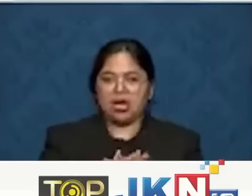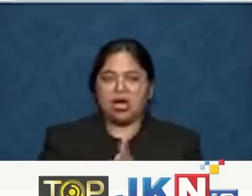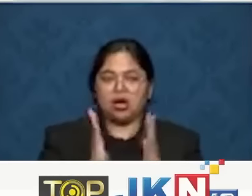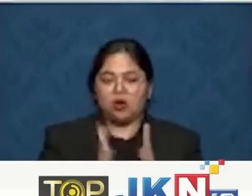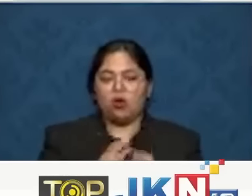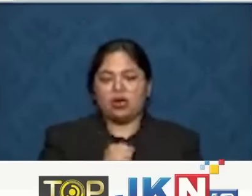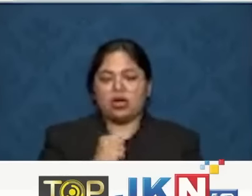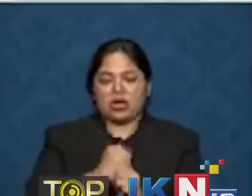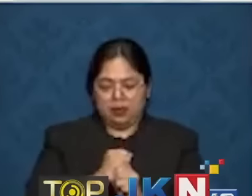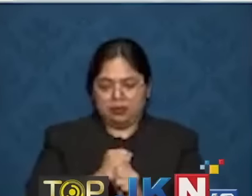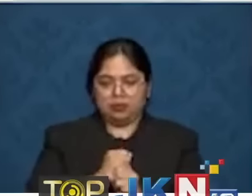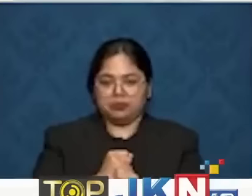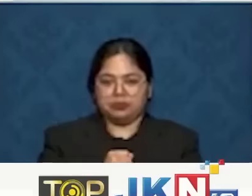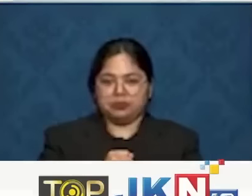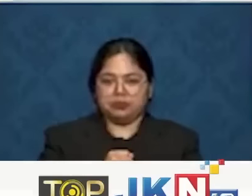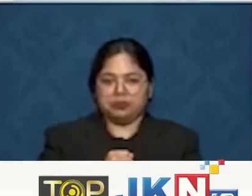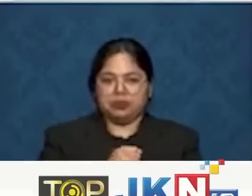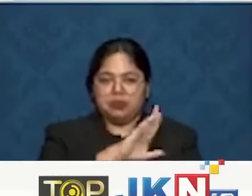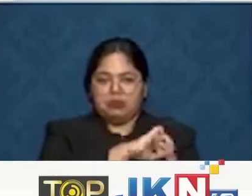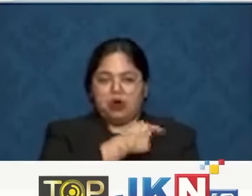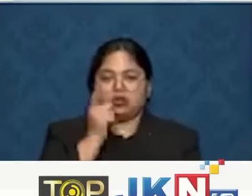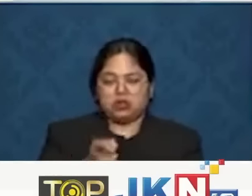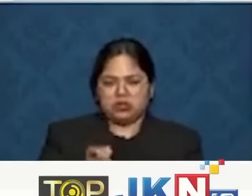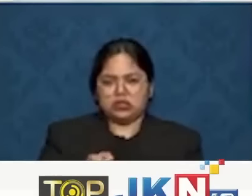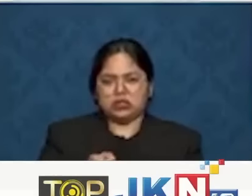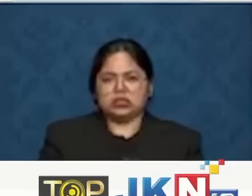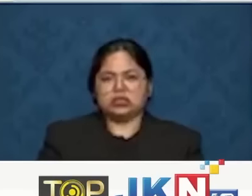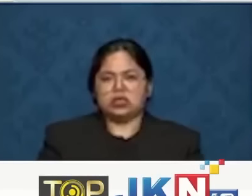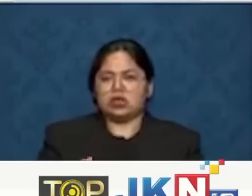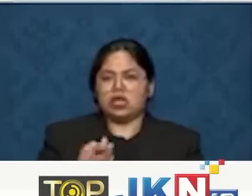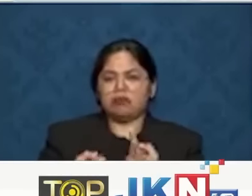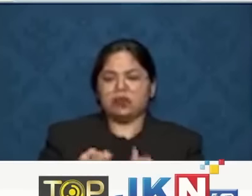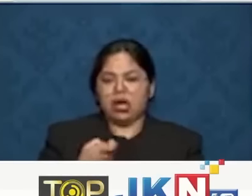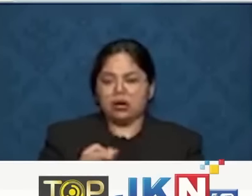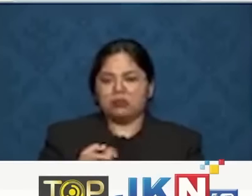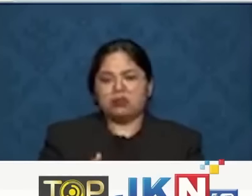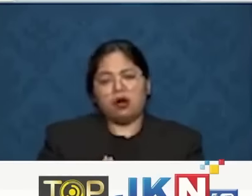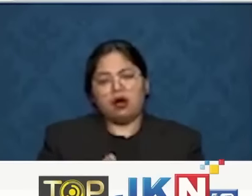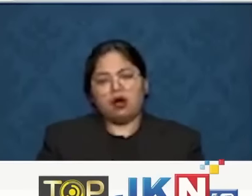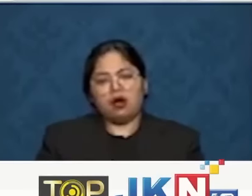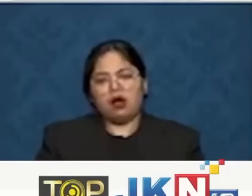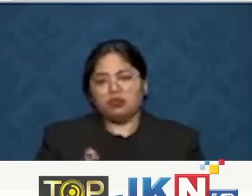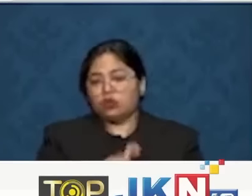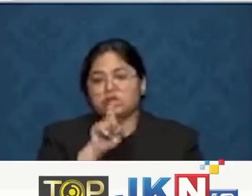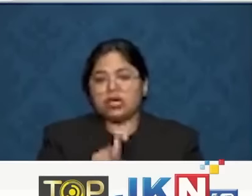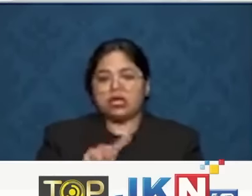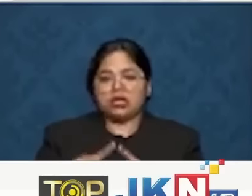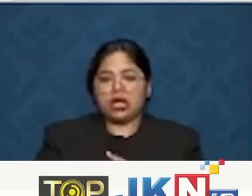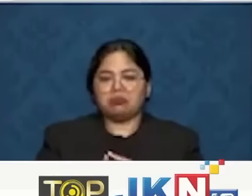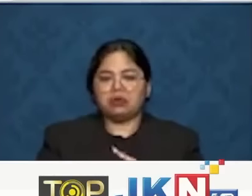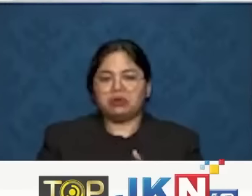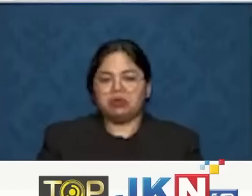แล้วเนี่ยมันไม่ใช่เป็นการสอบถามข้อเท็จจริงครับมันเป็นลักษณะของการสอบสวนข้อเท็จ